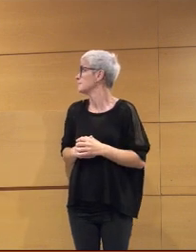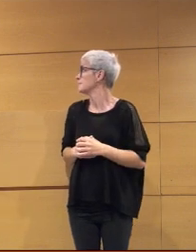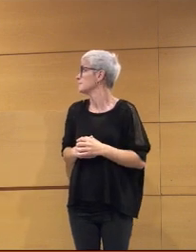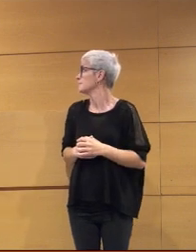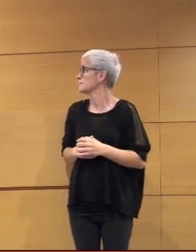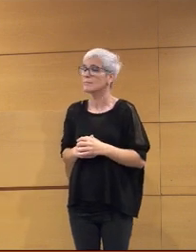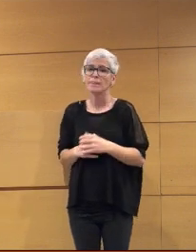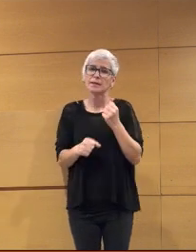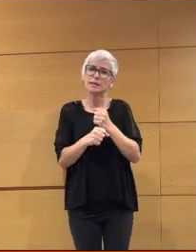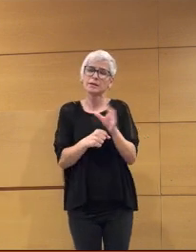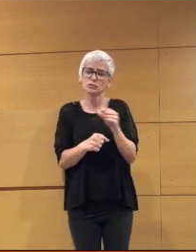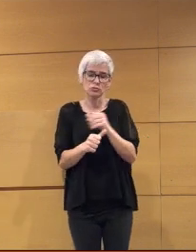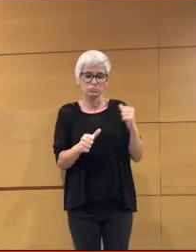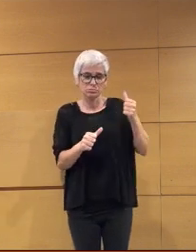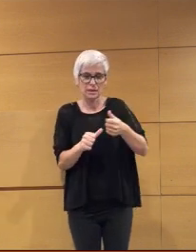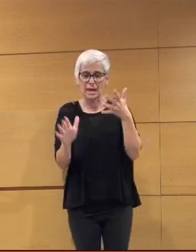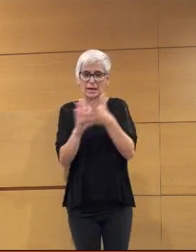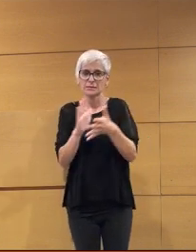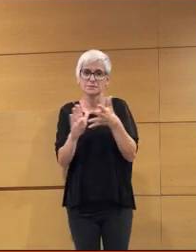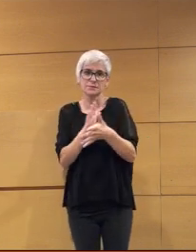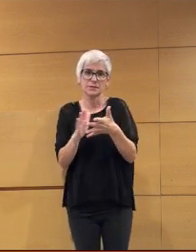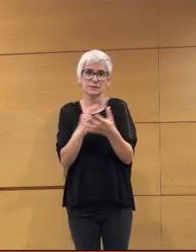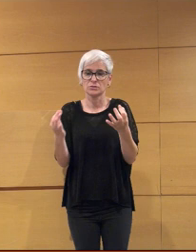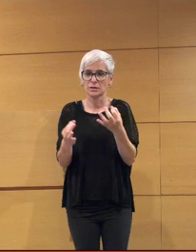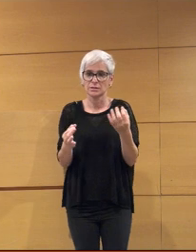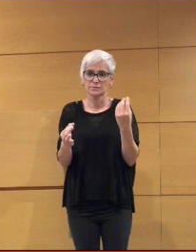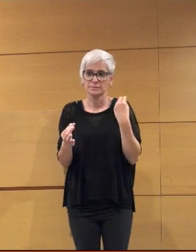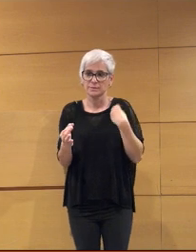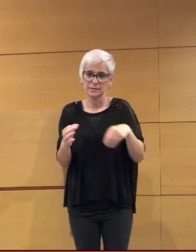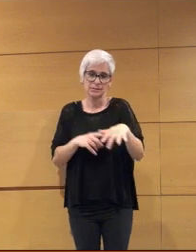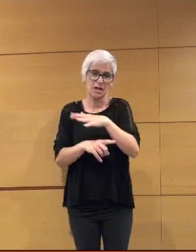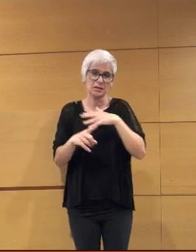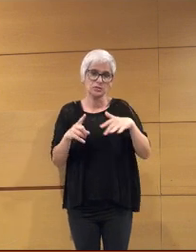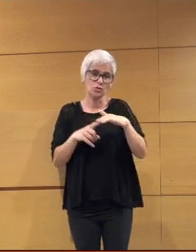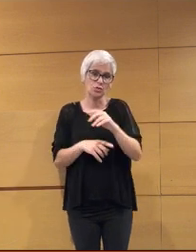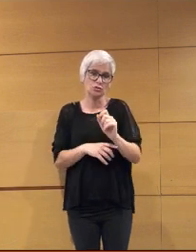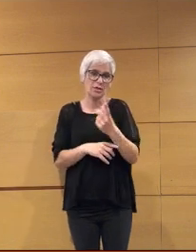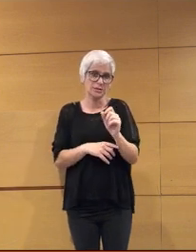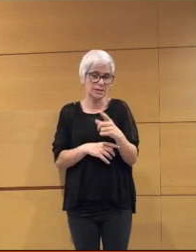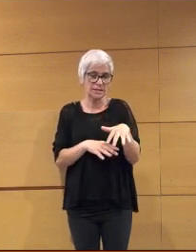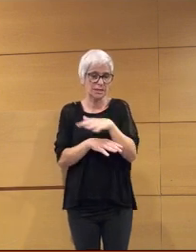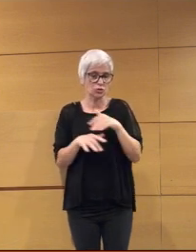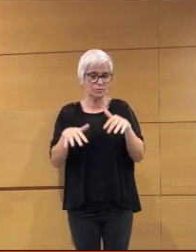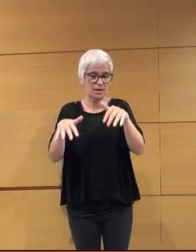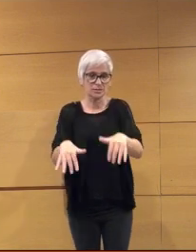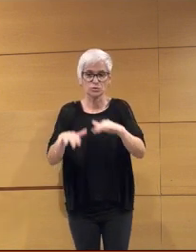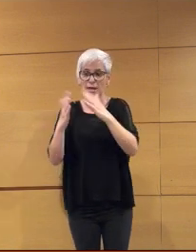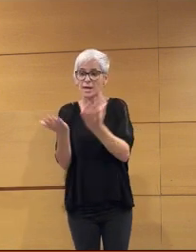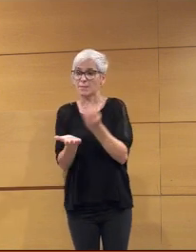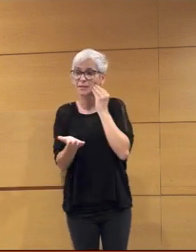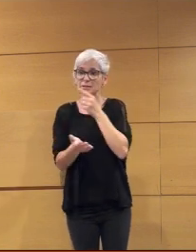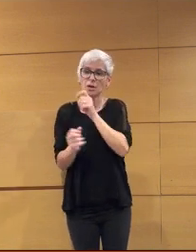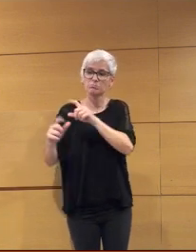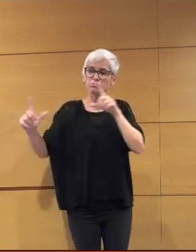Tot aquest treball, no? Això era una mica l'explicació del que seria els entorns digitals, entorns immersius i el metavers, i aquí,